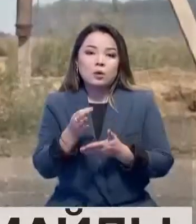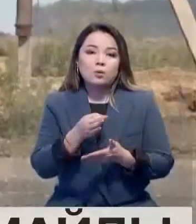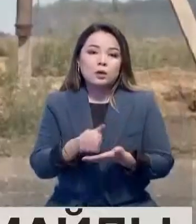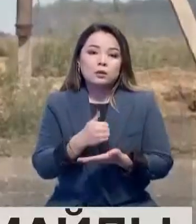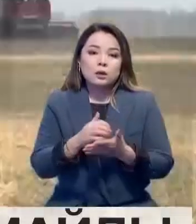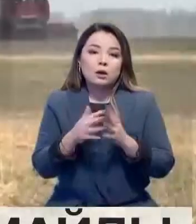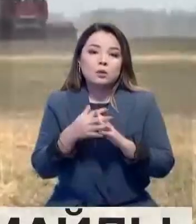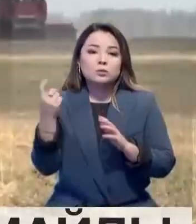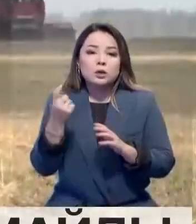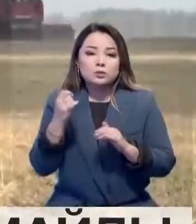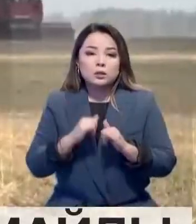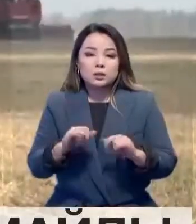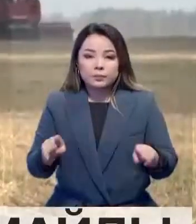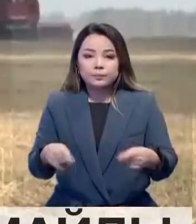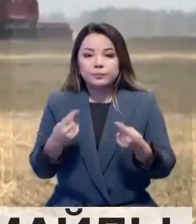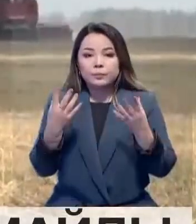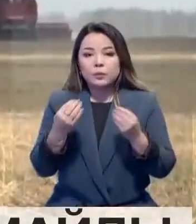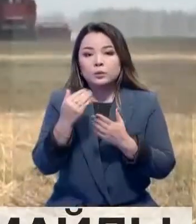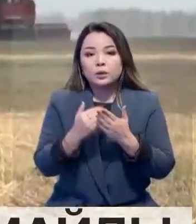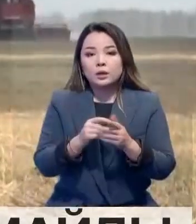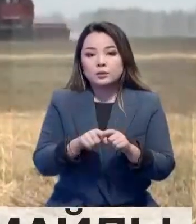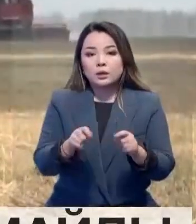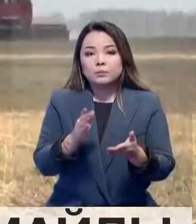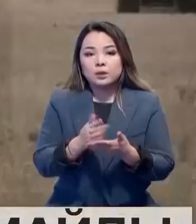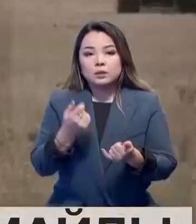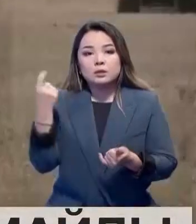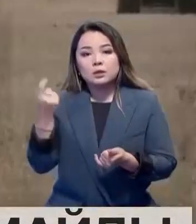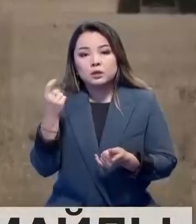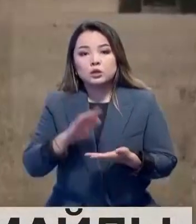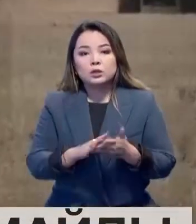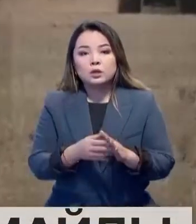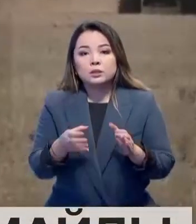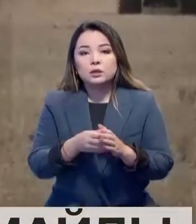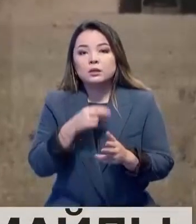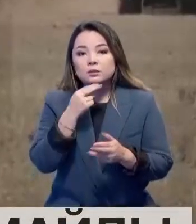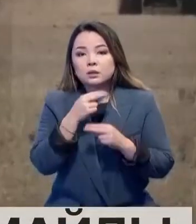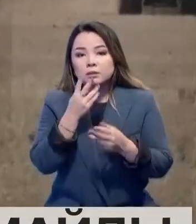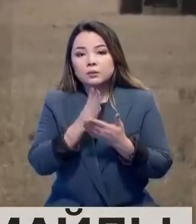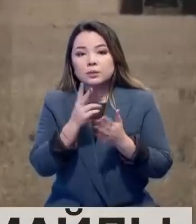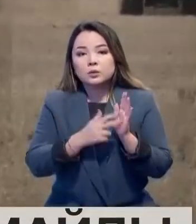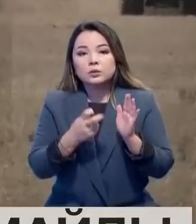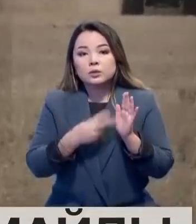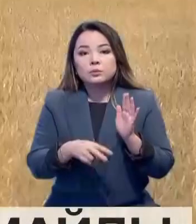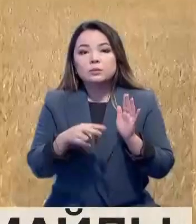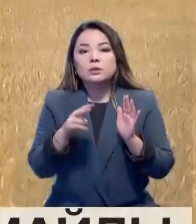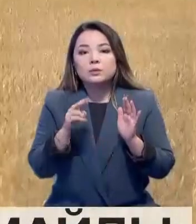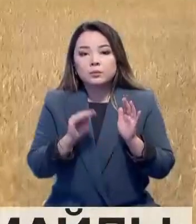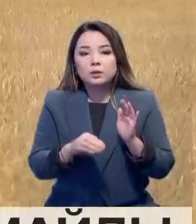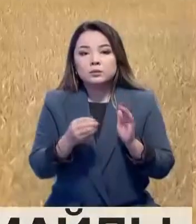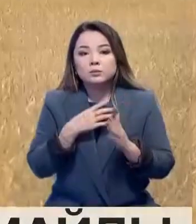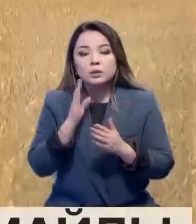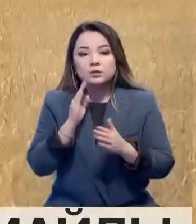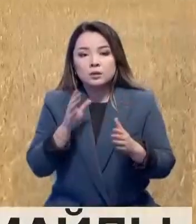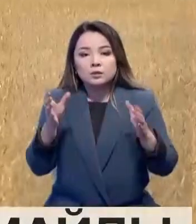әкімі ауыл шаруашылығын өркендету күн тәртібінде тұрғанын айтты. Әсіресе диқандардың жағдайы назарда. Биыл 870 мың тонна астық қамбаға